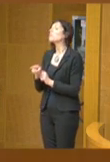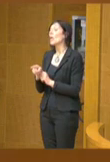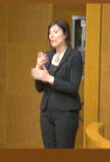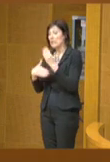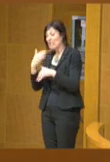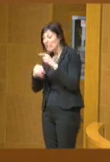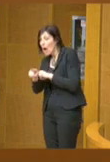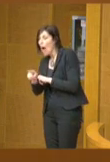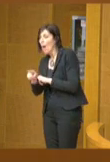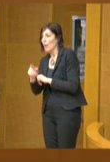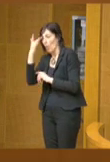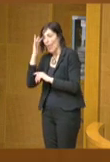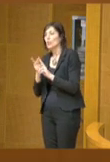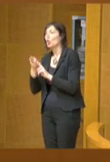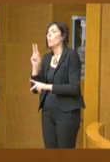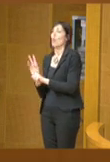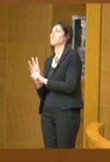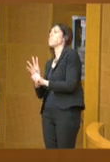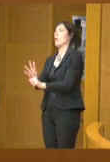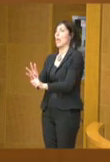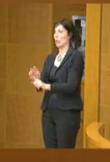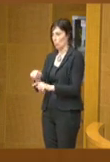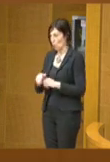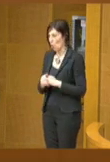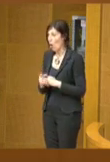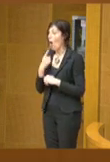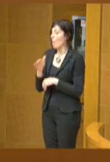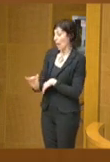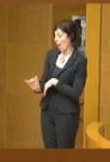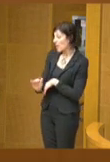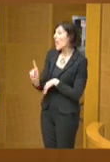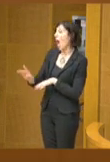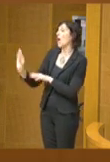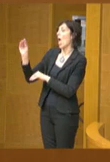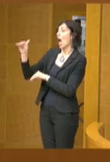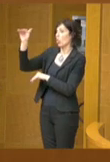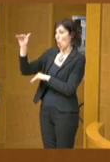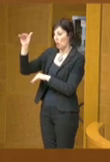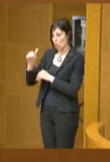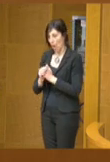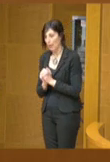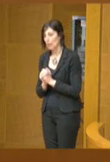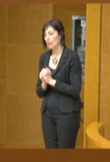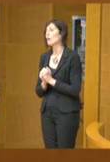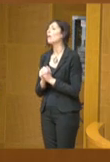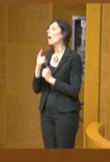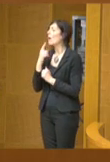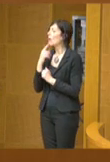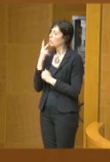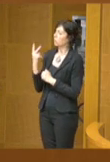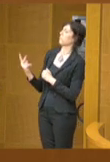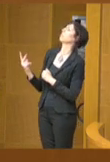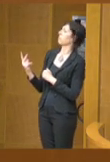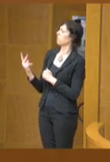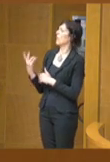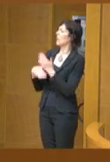vittima del bullismo, sia per i bambini che per gli adolescenti, perché la percezione della diversità, lo stigma, il